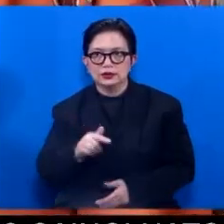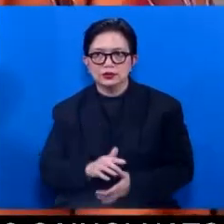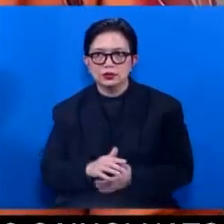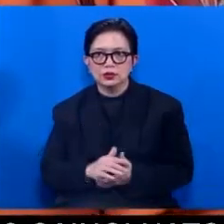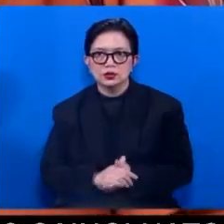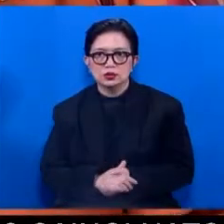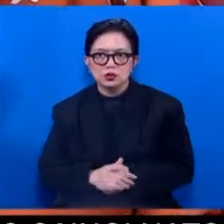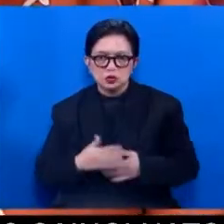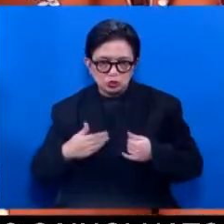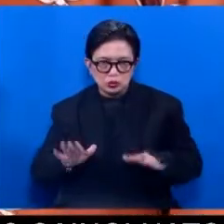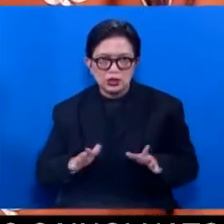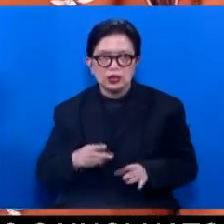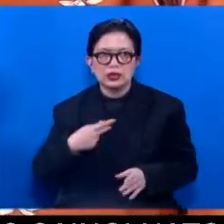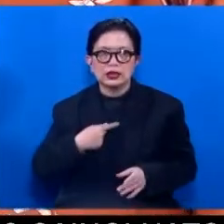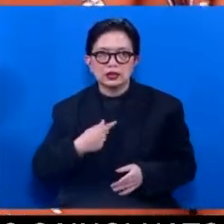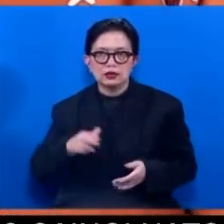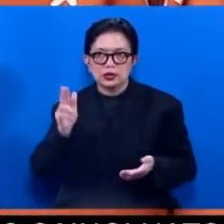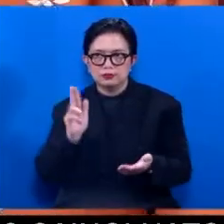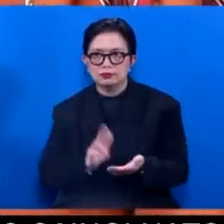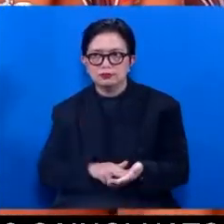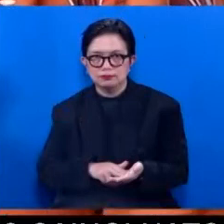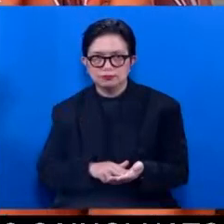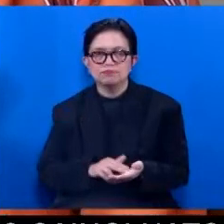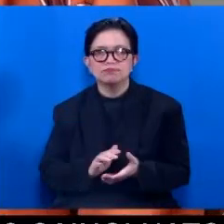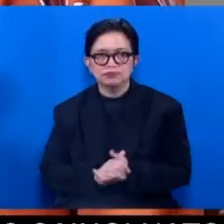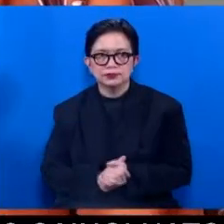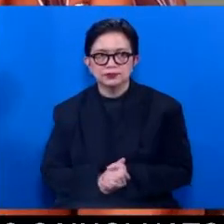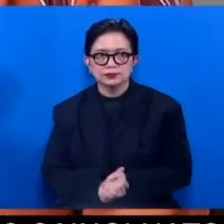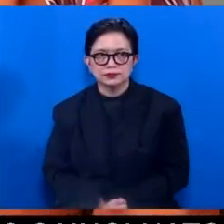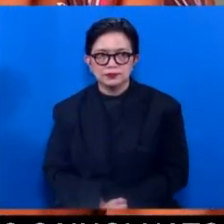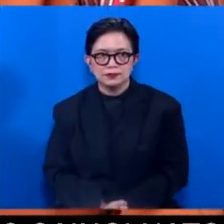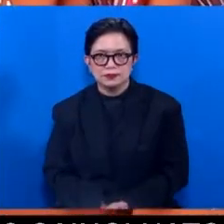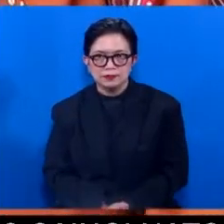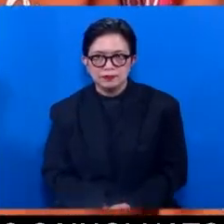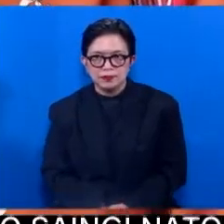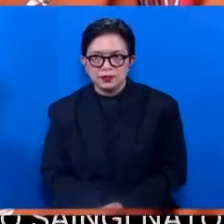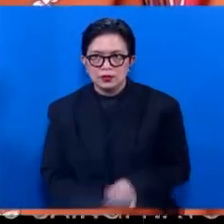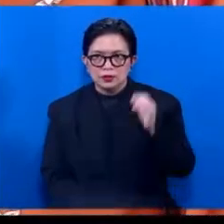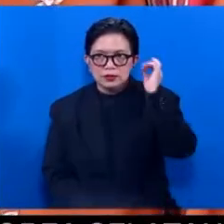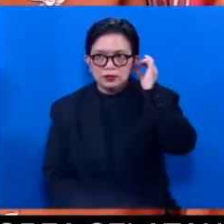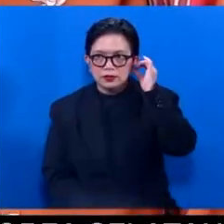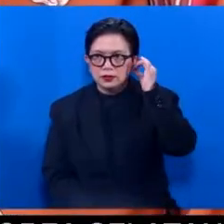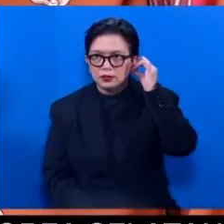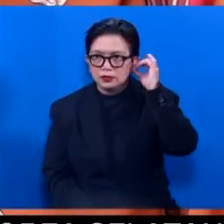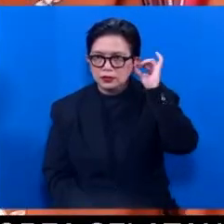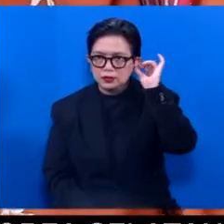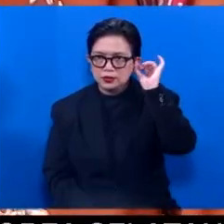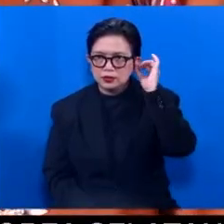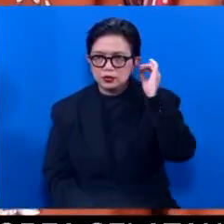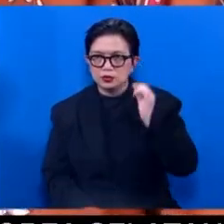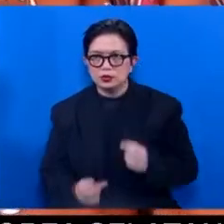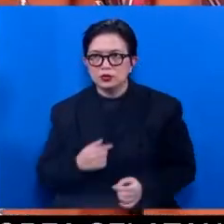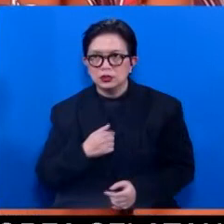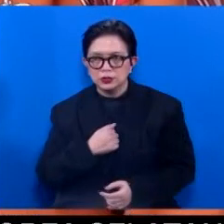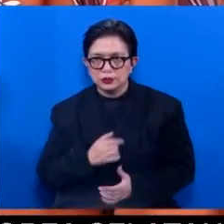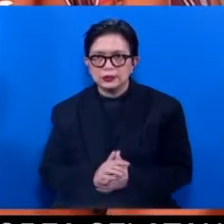klaim kita bahwa kita ada sekian di gudang. Jadi mestinya sudah mesti diganti supaya kita bisa lancar jual,